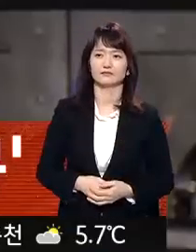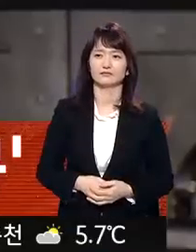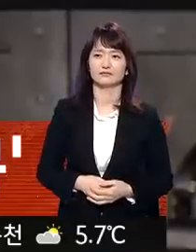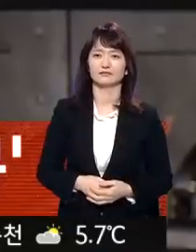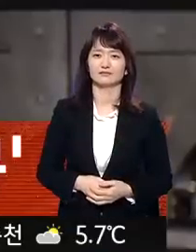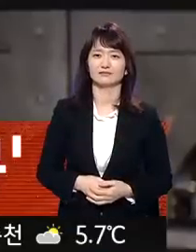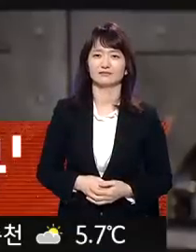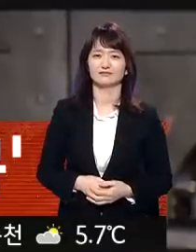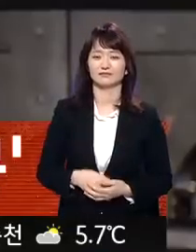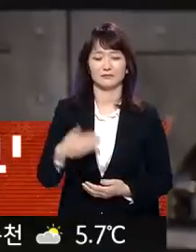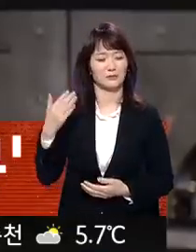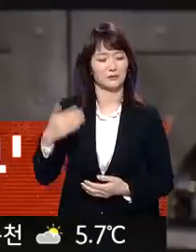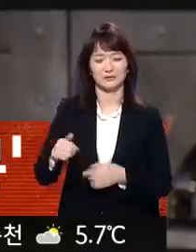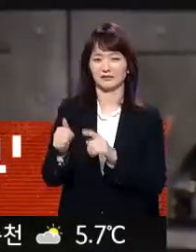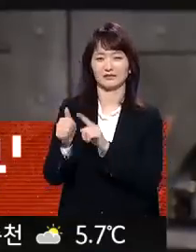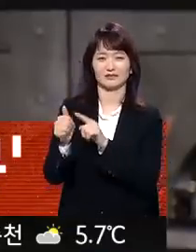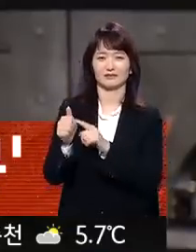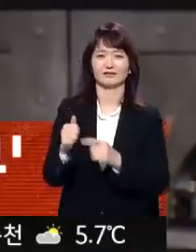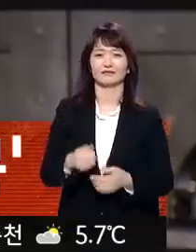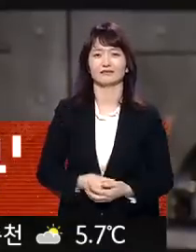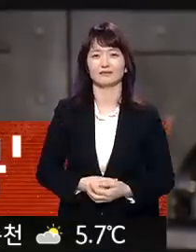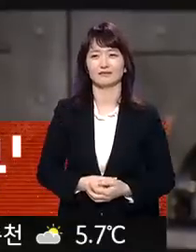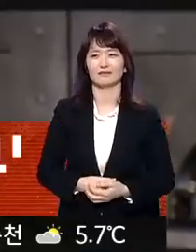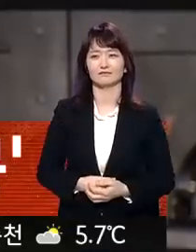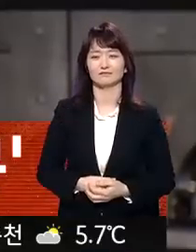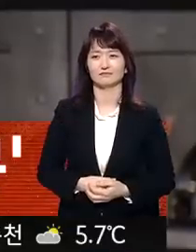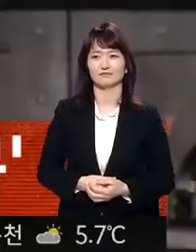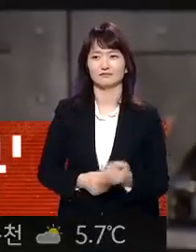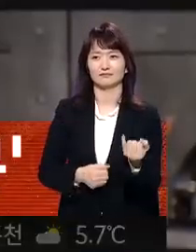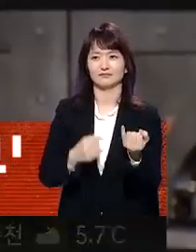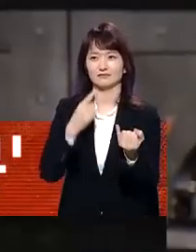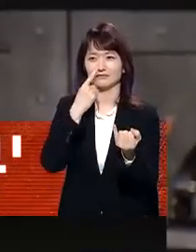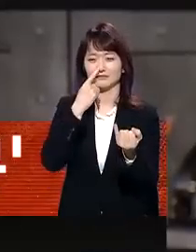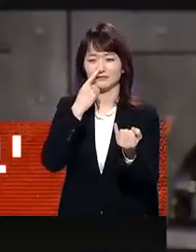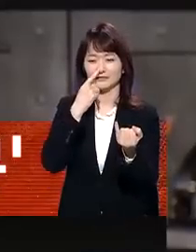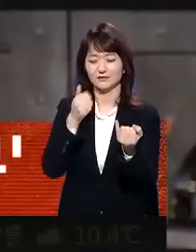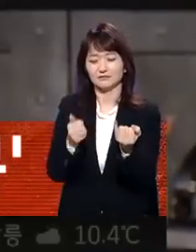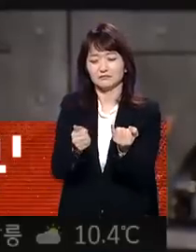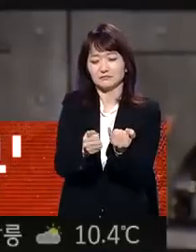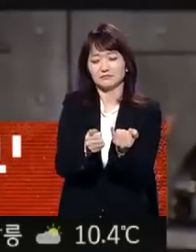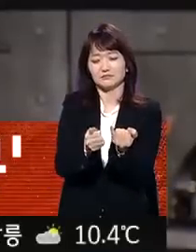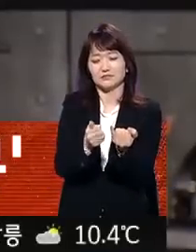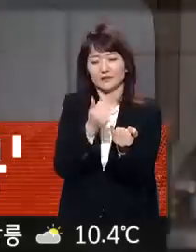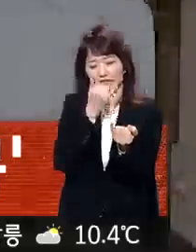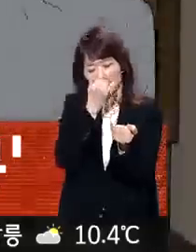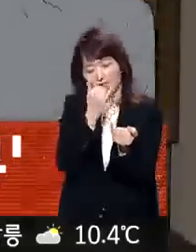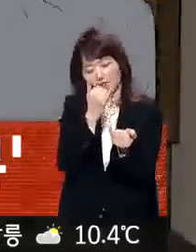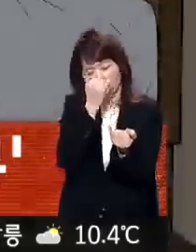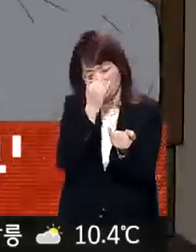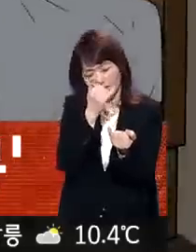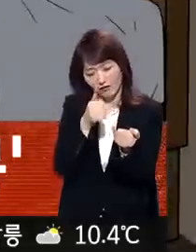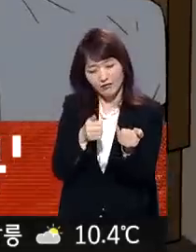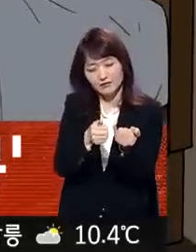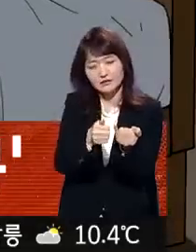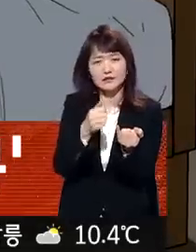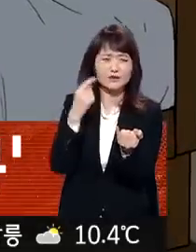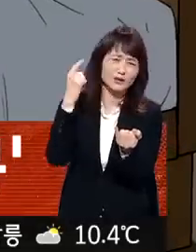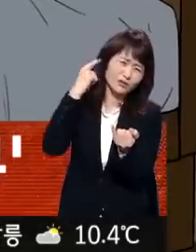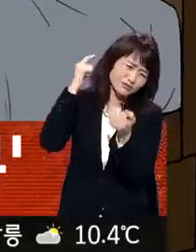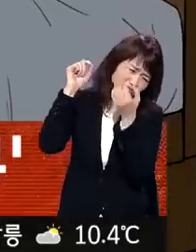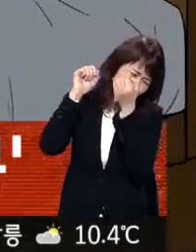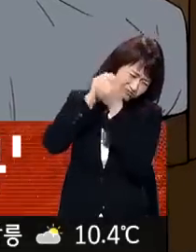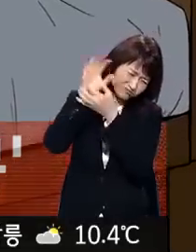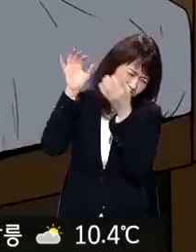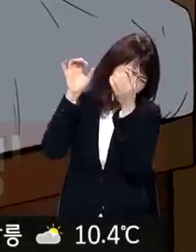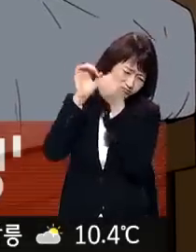분이에요. 잠결에 그런다고 보니까. 그러면서 또 코를 갖다가 귀에 대고 콜콜 고르니까 아까 그 박 변호사님 고르는 식으로 고르니까 잠을 잘 수가 없는 거예요.